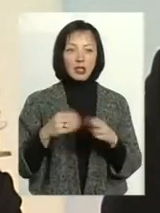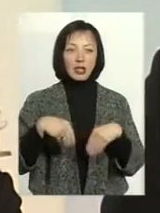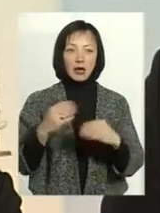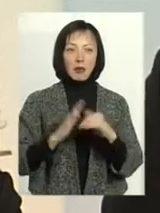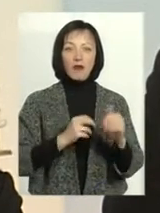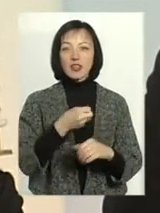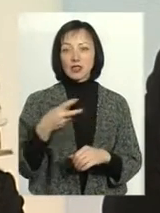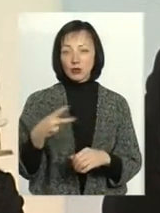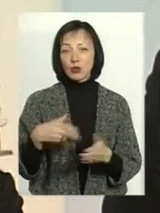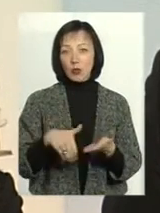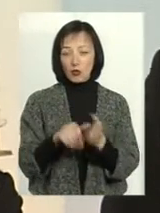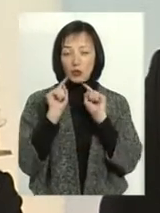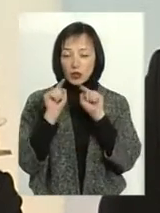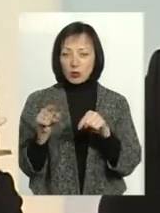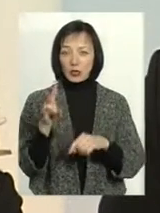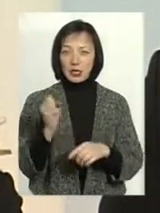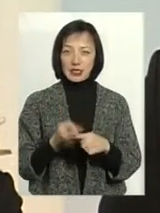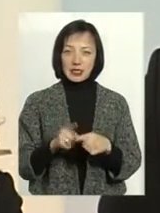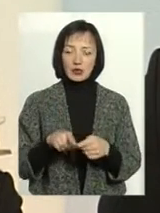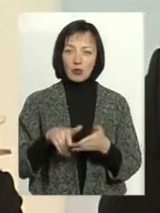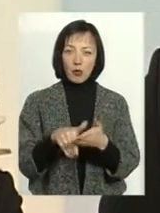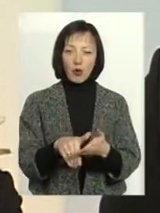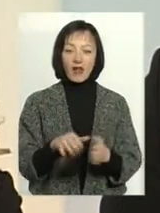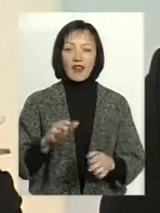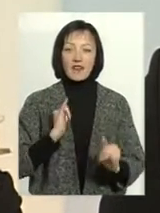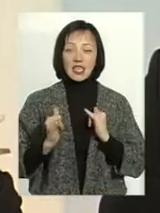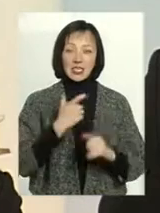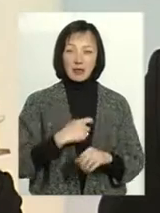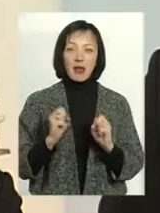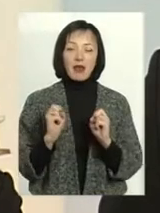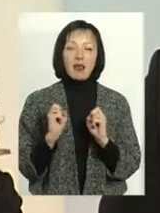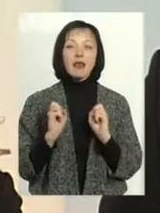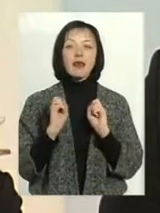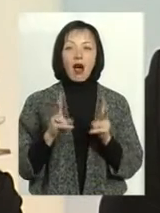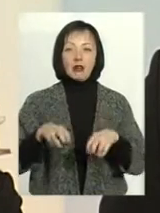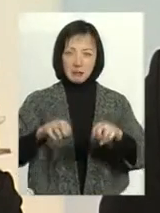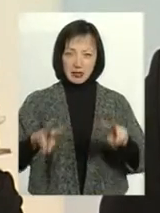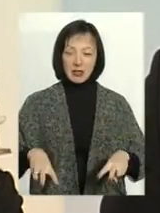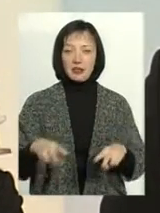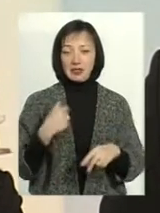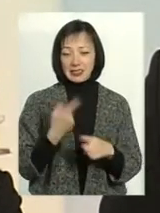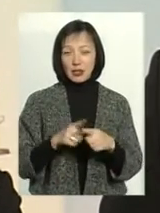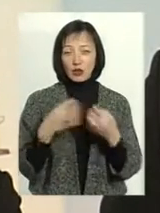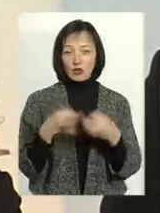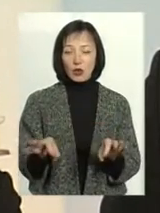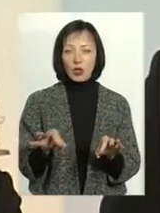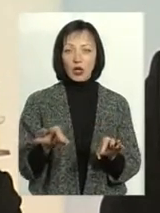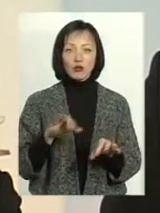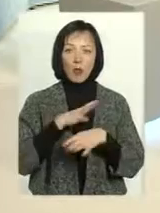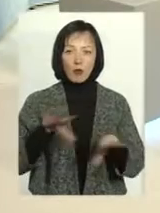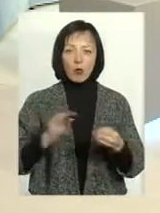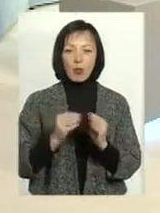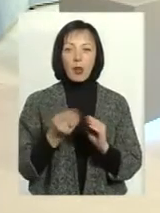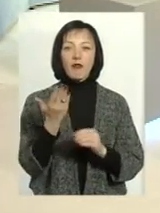професійну допомогу, то сконцентруйся на цій допомозі і веди себе як фахівець. Я думаю, що це дозволить уникнути тих проблем, про які ви